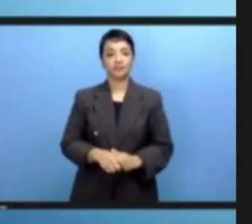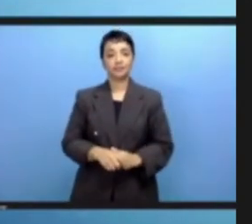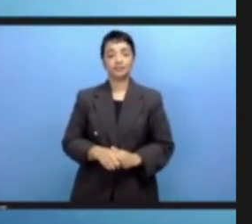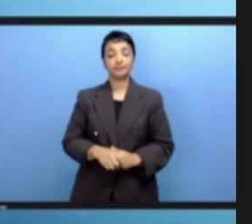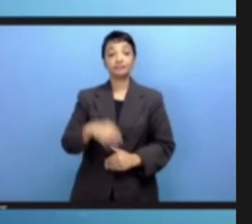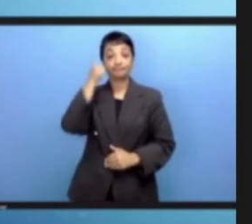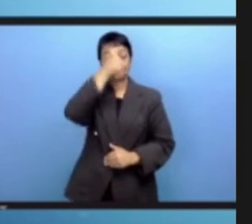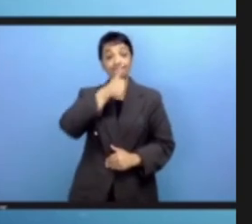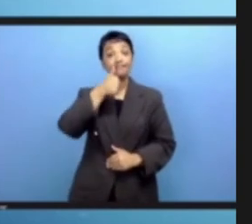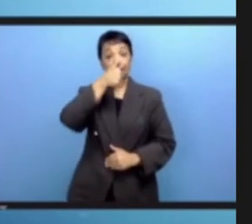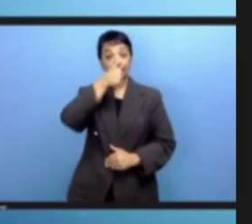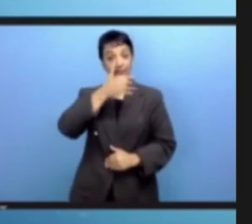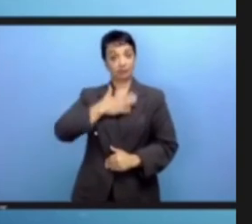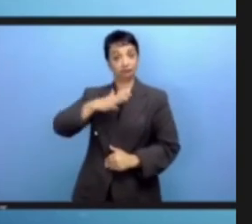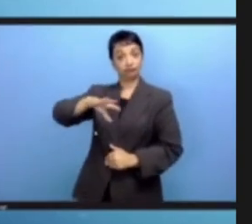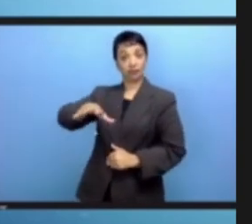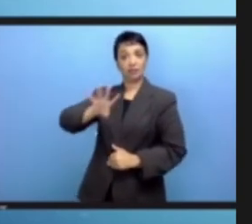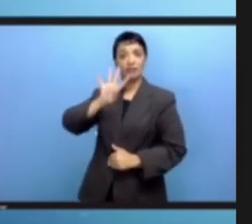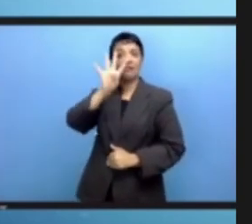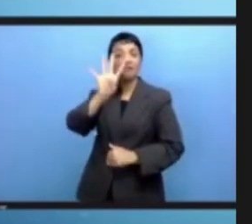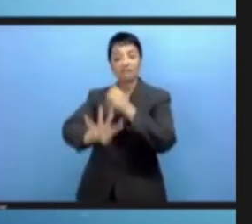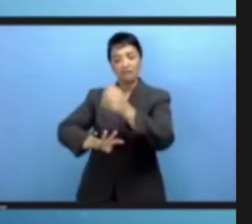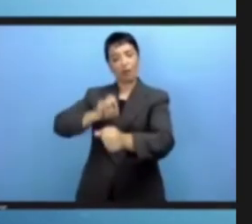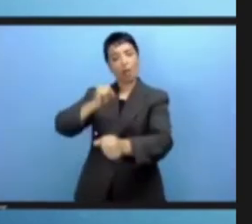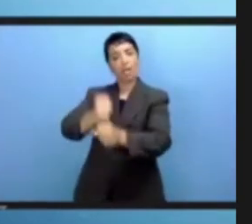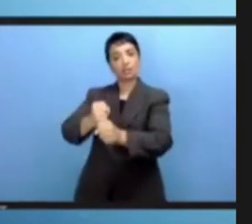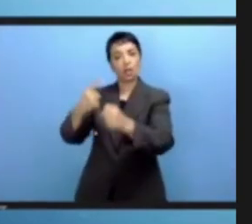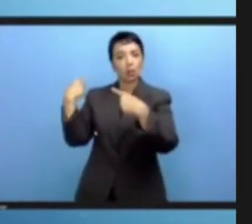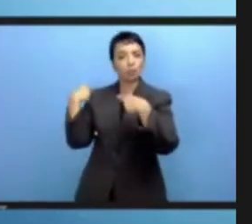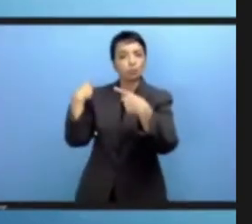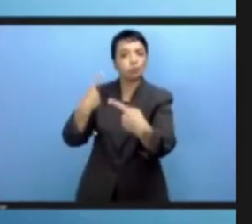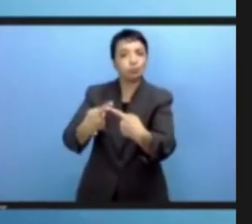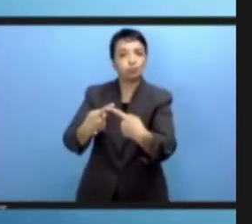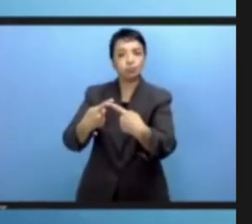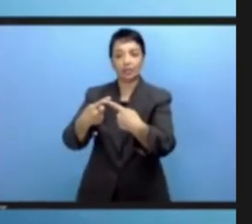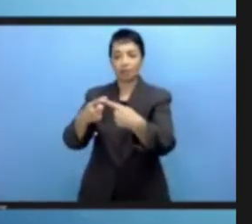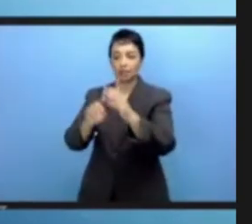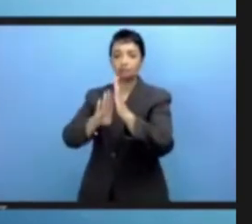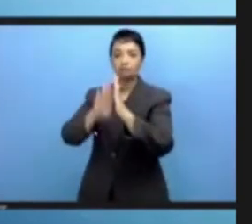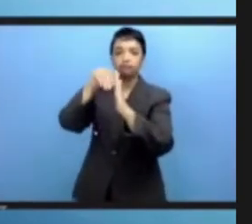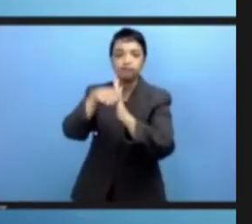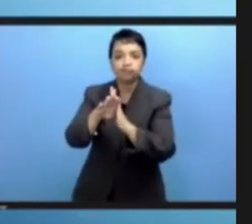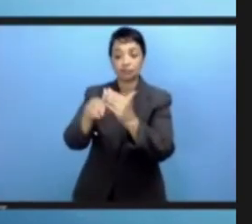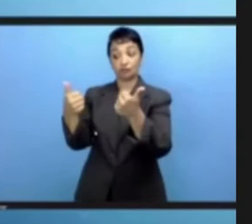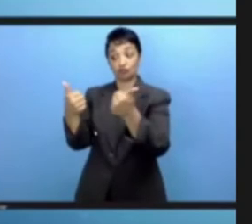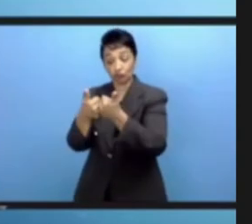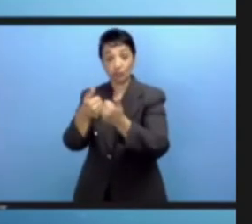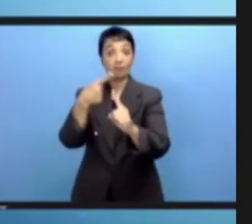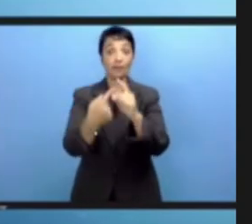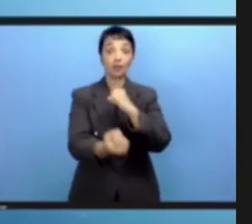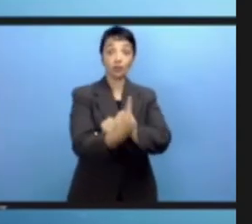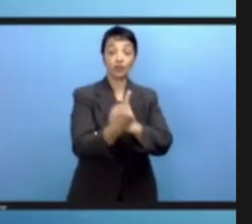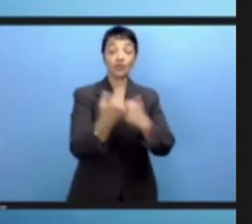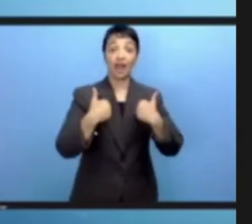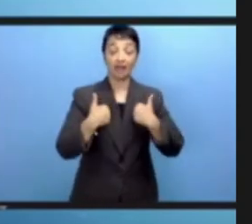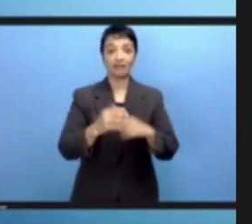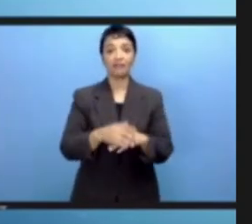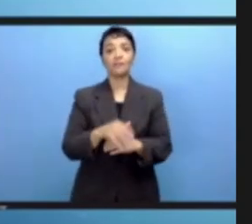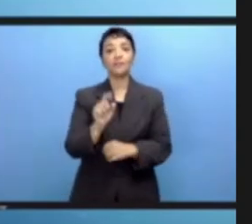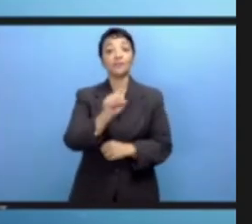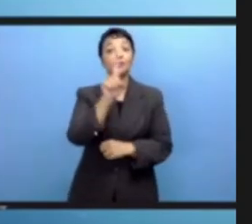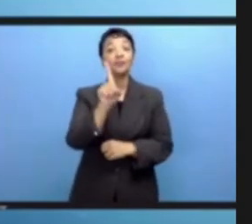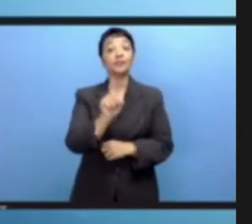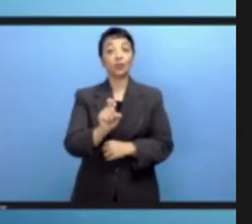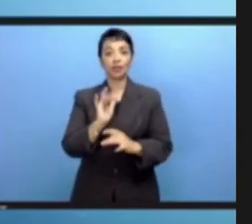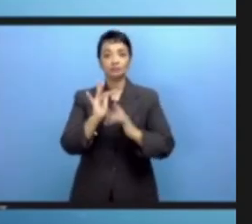pour leur sauvegarde. En Éthiopie, les 4 dernières années ont été marquées par des opportunités et des défis. Par